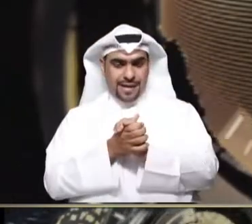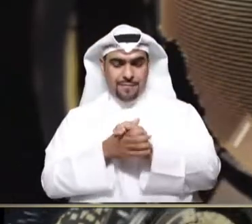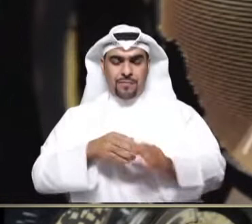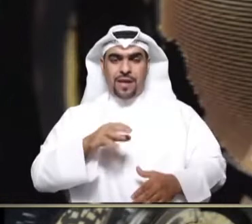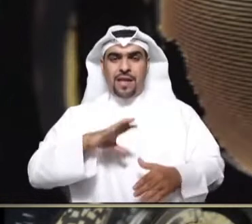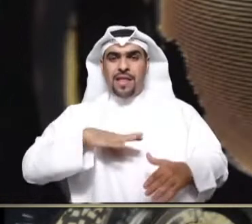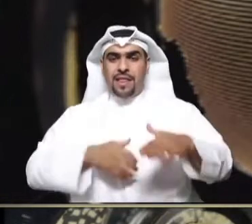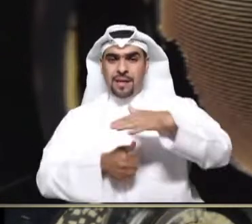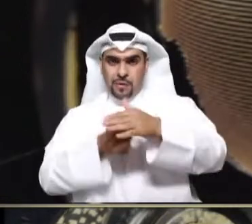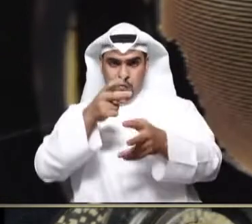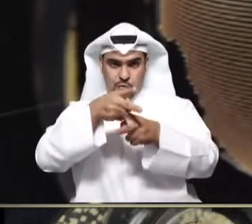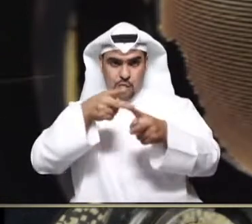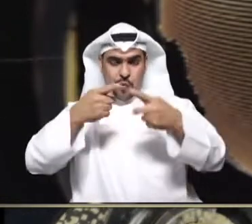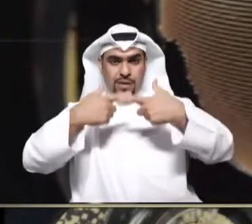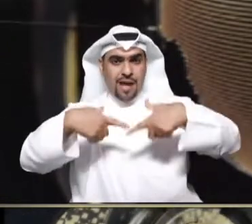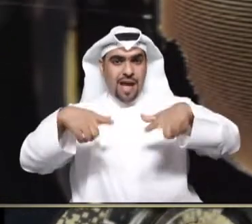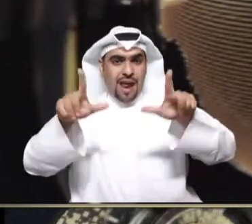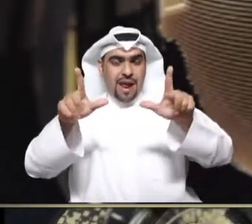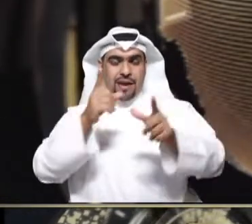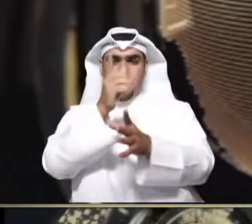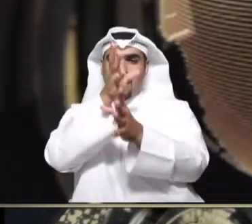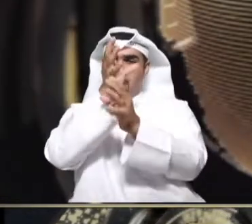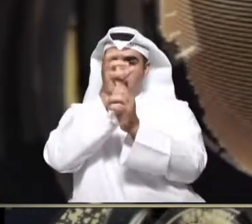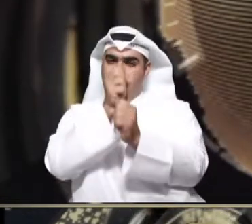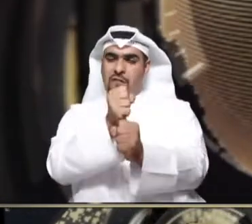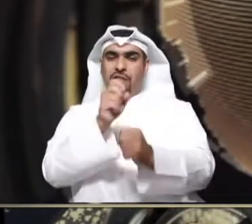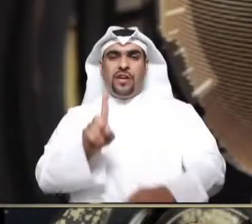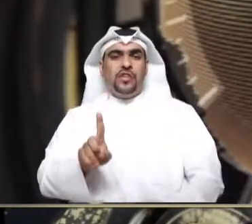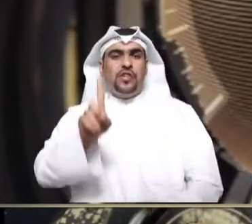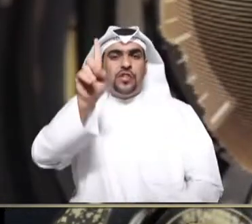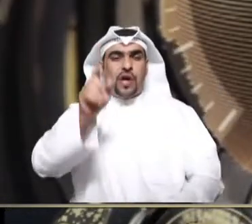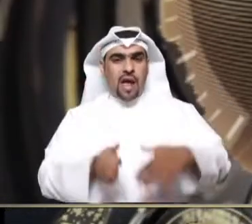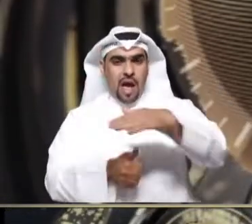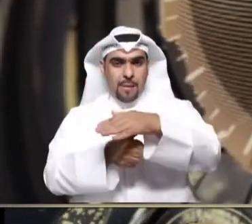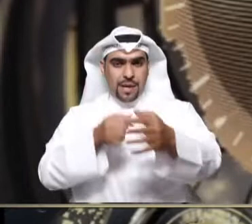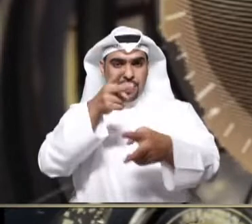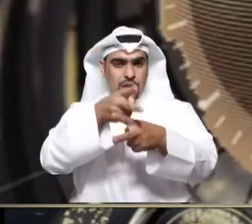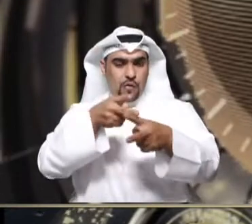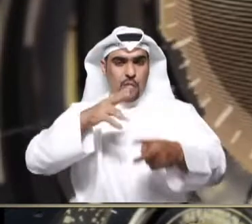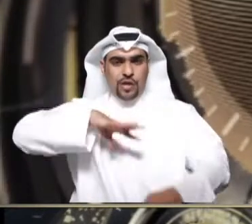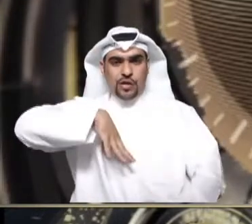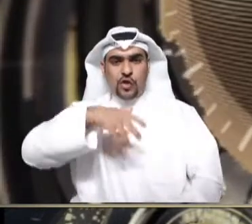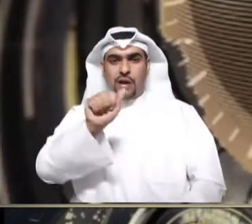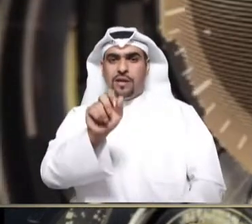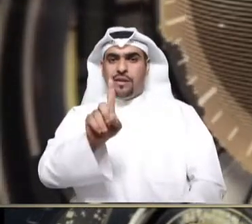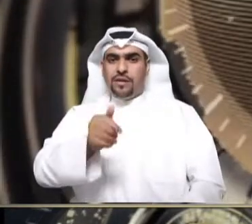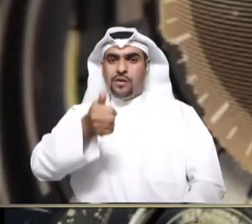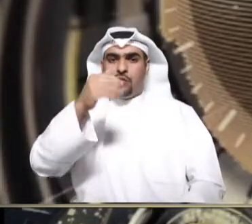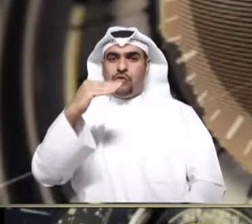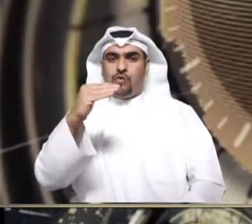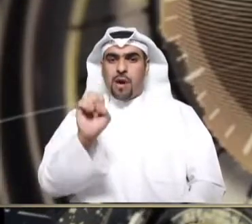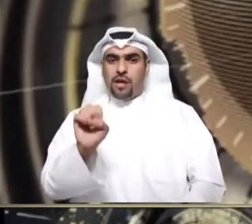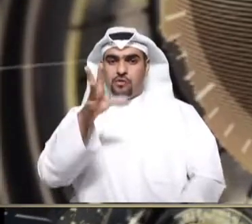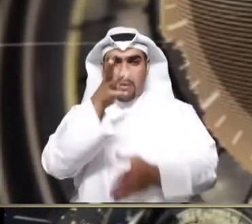المولى جل وعلا أن يحفظ حضرة صاحب السمو أمير البلاد الشيخ صباح الأحمد الجابر الصباح حفظه الله